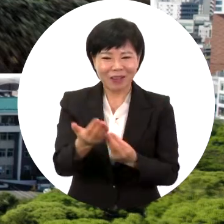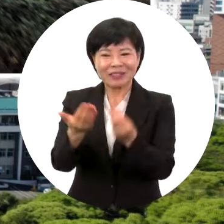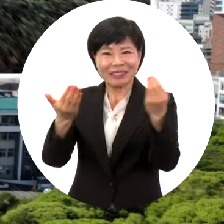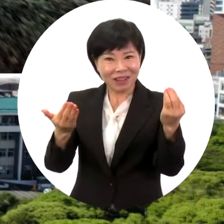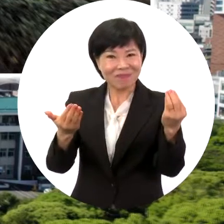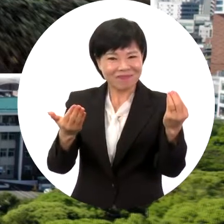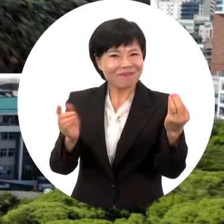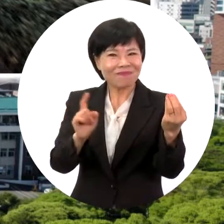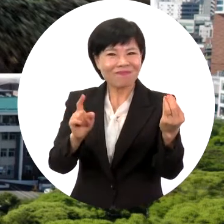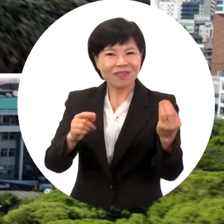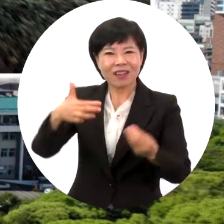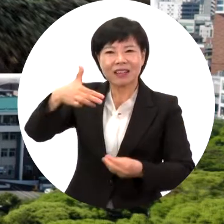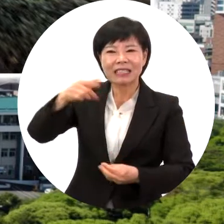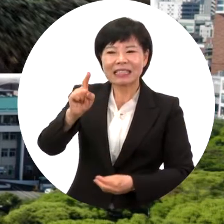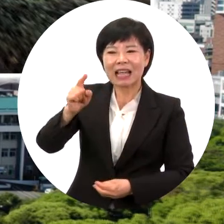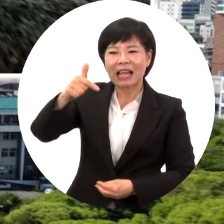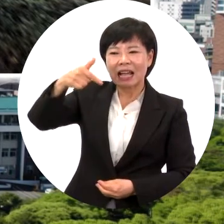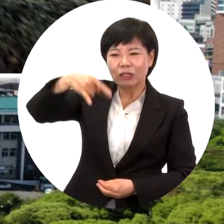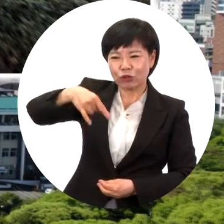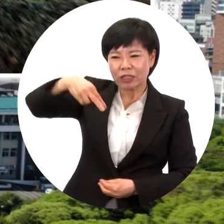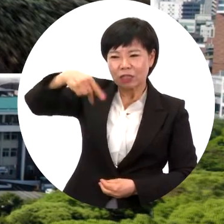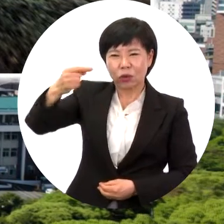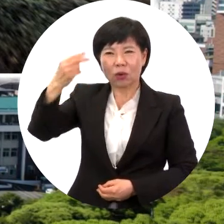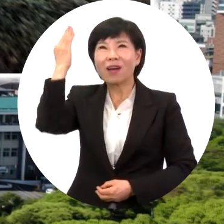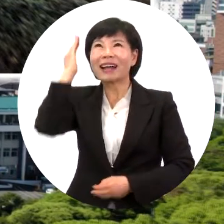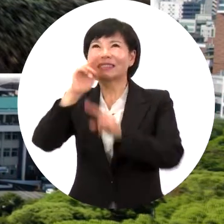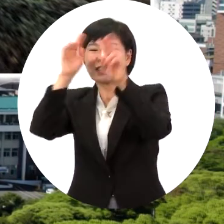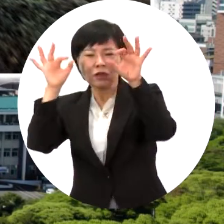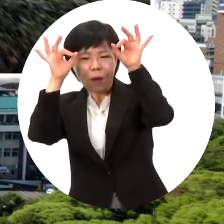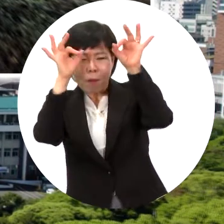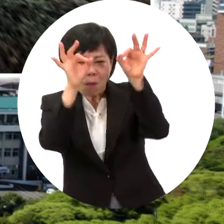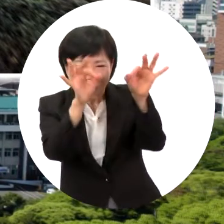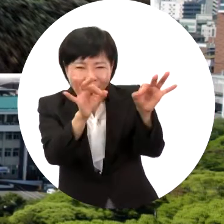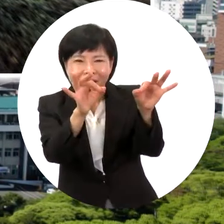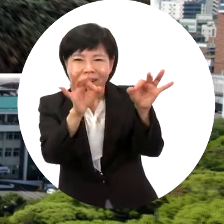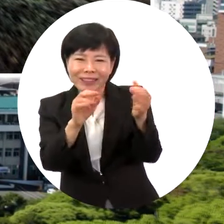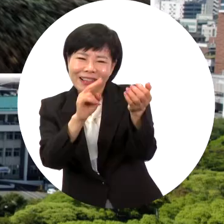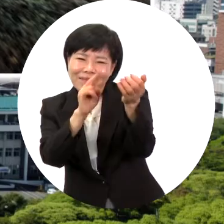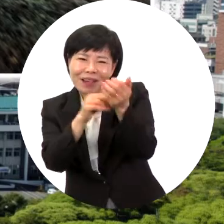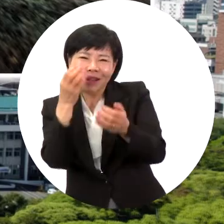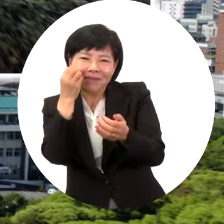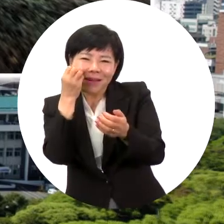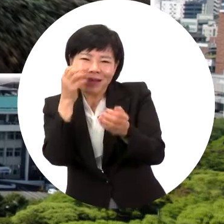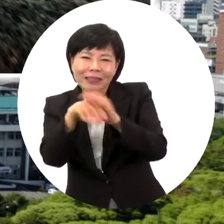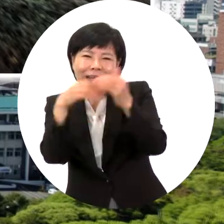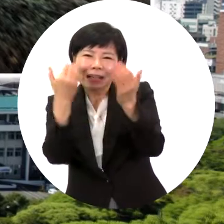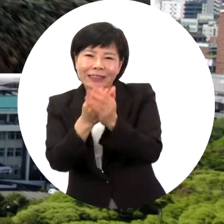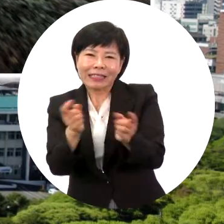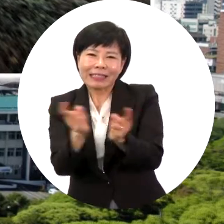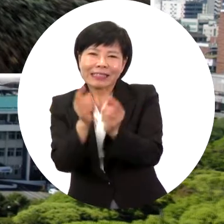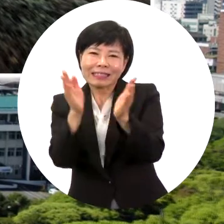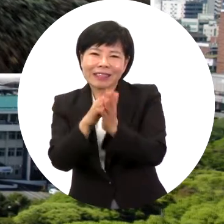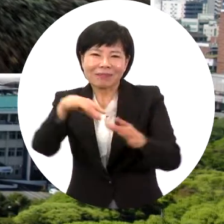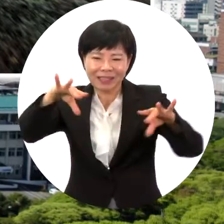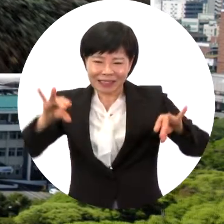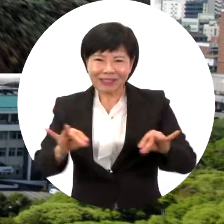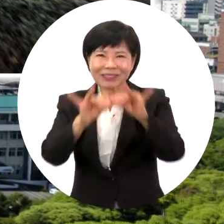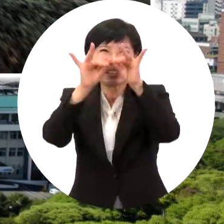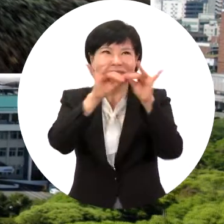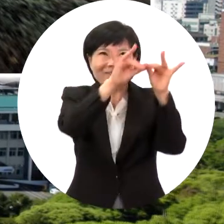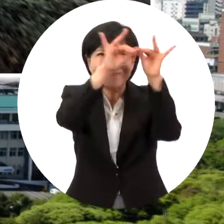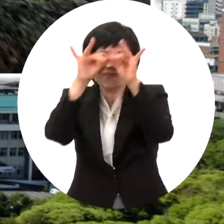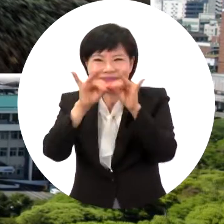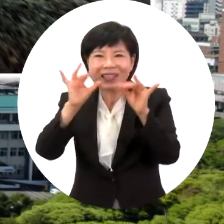속의 섬, 차기도를 하늘에서 본 모습부터 평상시에는 볼 수 없었던 숨겨진 모습을 오건섭 주무관이 드론 영상으로